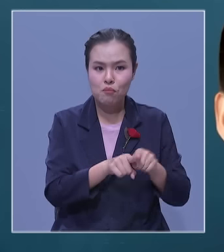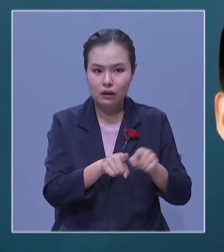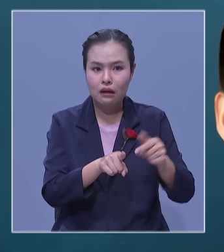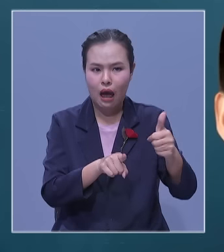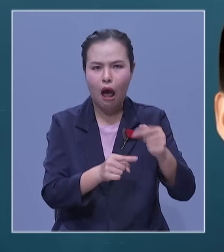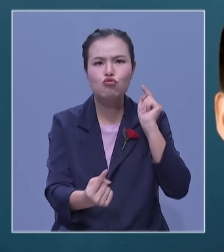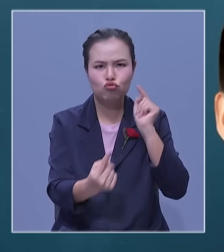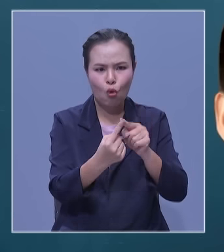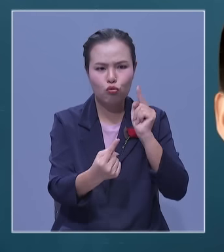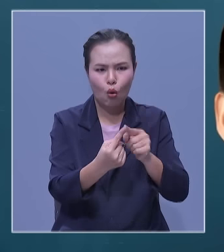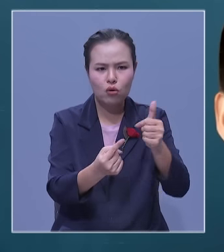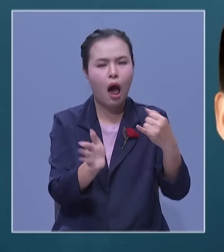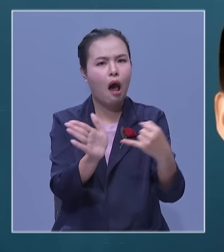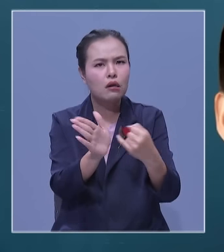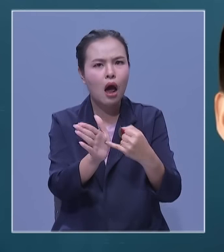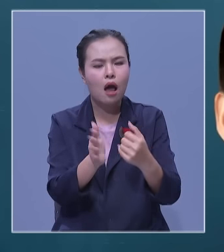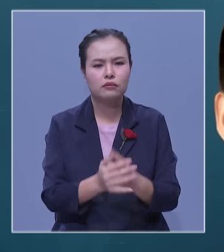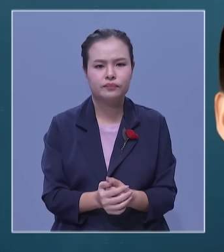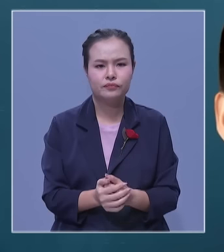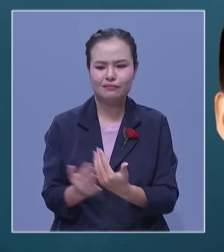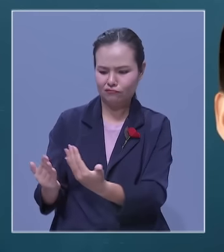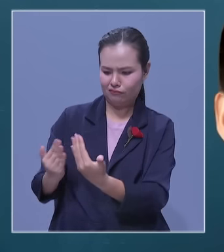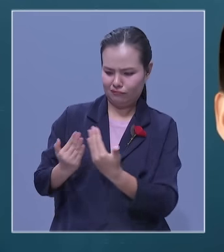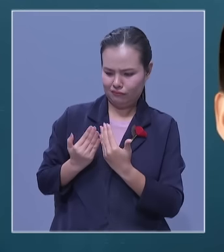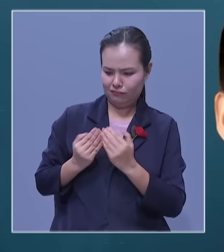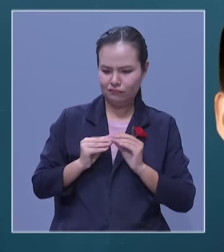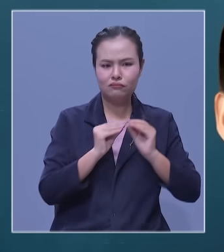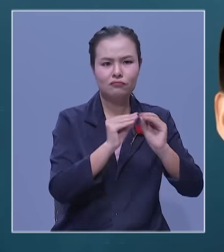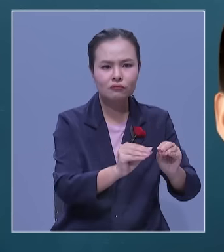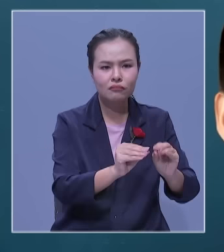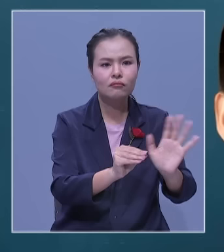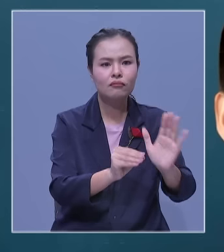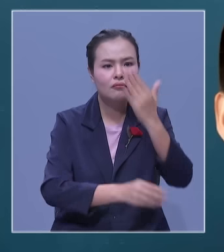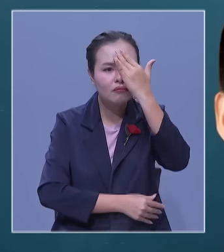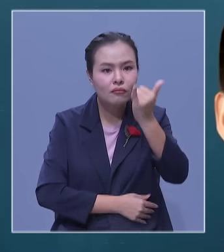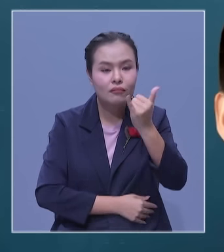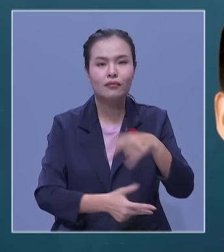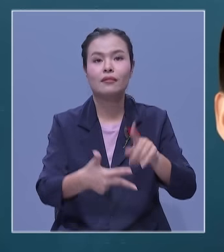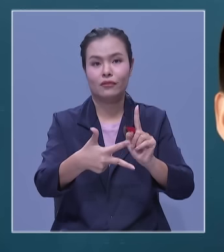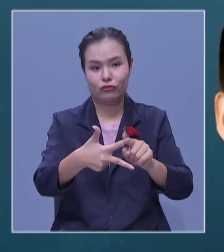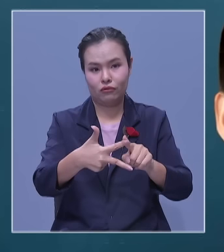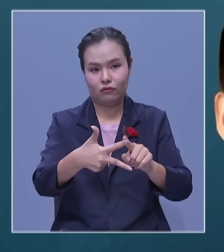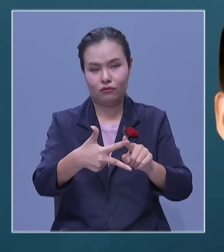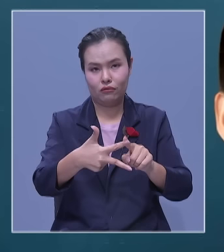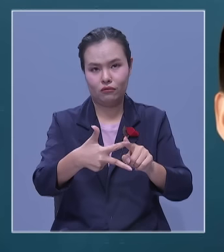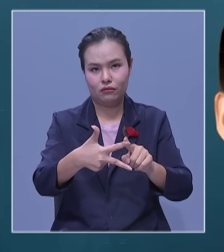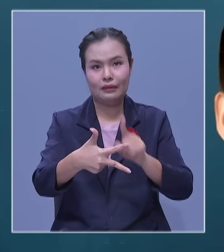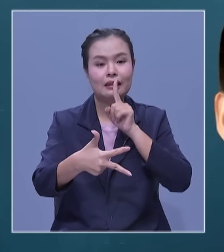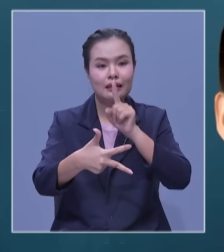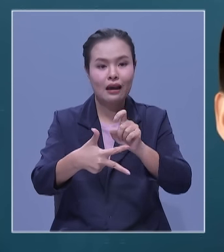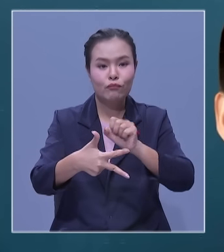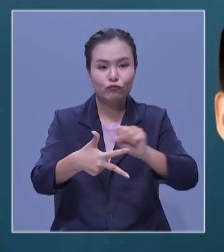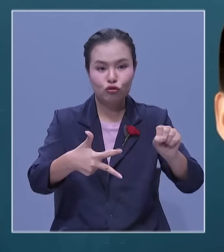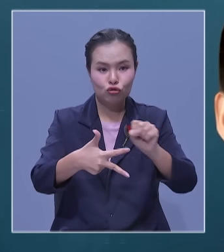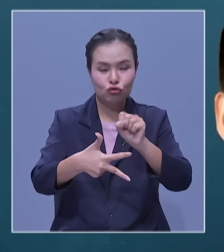ตรงเลยมันง่ายกว่ากันเยอะทำไมต้องผ่านสสเท้งหรือสสก้าวไกลด้วยนะครับเอ๊ะที่2คือไปสอบถามสสร่วมพรร